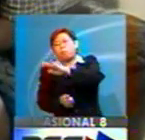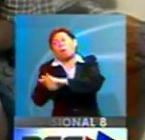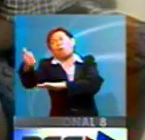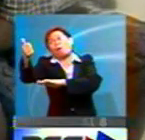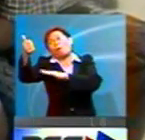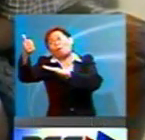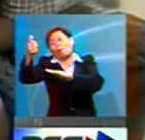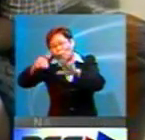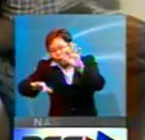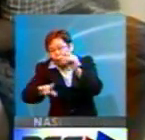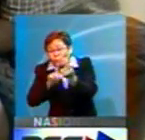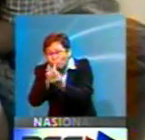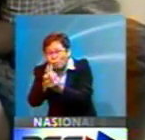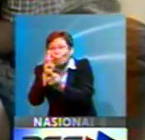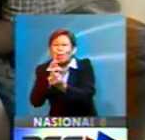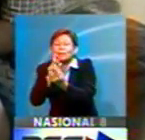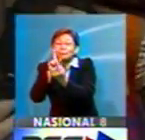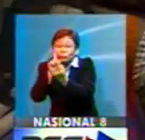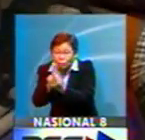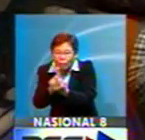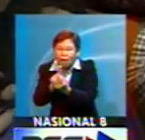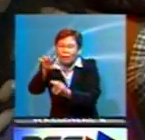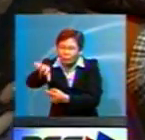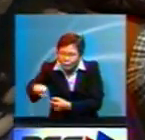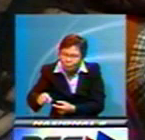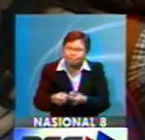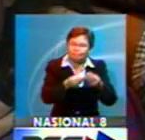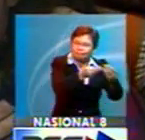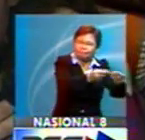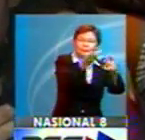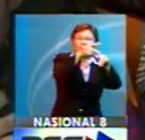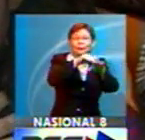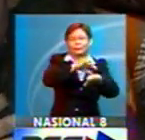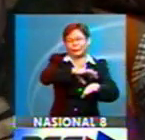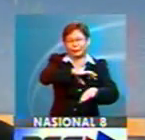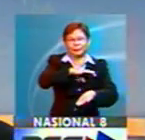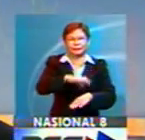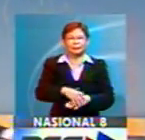sebelum ditemui seorang wanita yang kemudiannya menyerahkannya kepada polis.